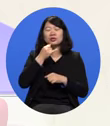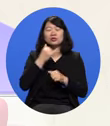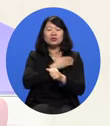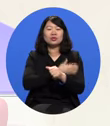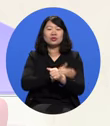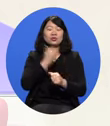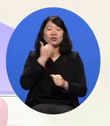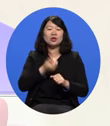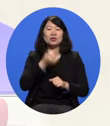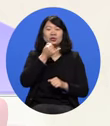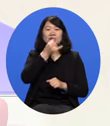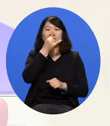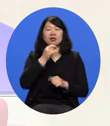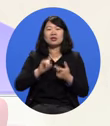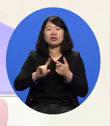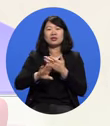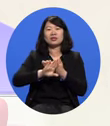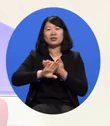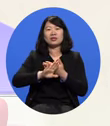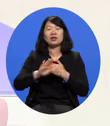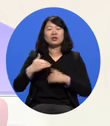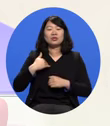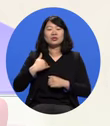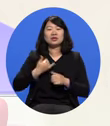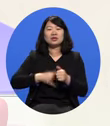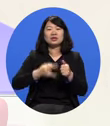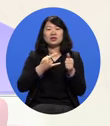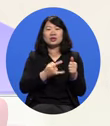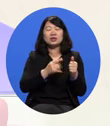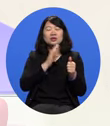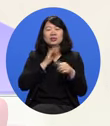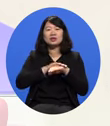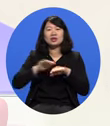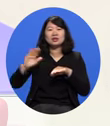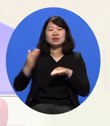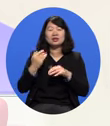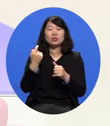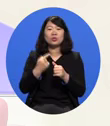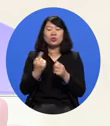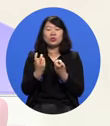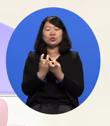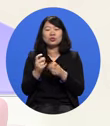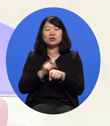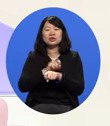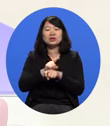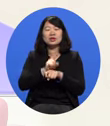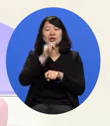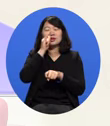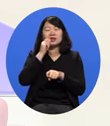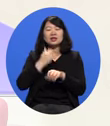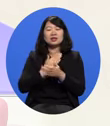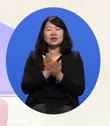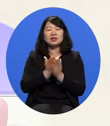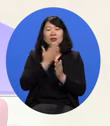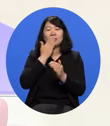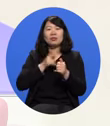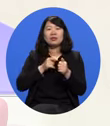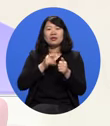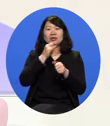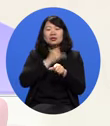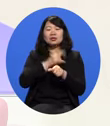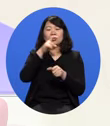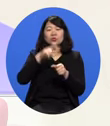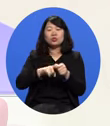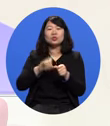누가 가지고 있냐 이런 부분이 아니고요. 우리 아이들에게 정말 제대로 된 교육을 어떻게 특색 있게 다양하게 시켜주겠냐는 게 네. 사실